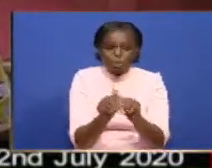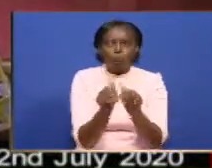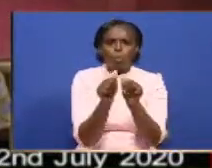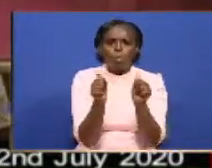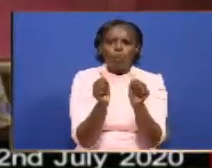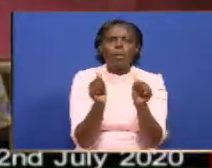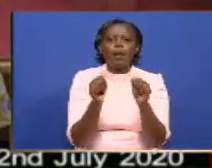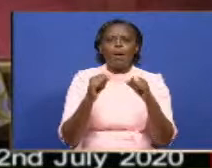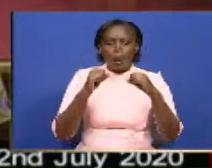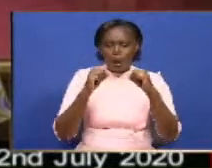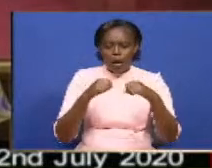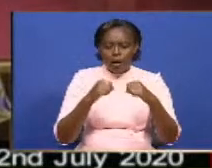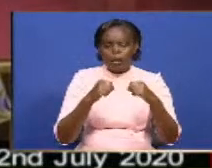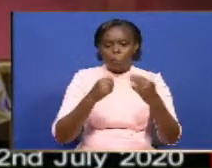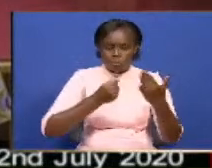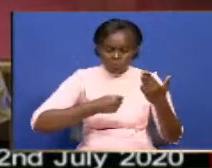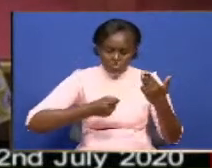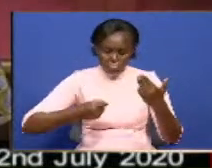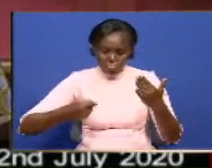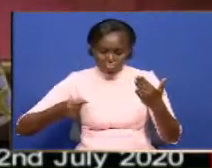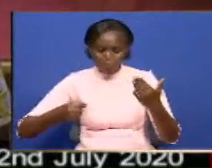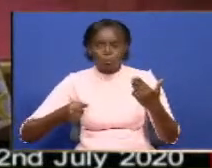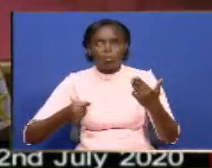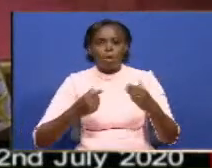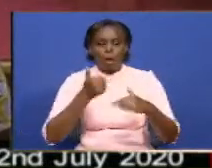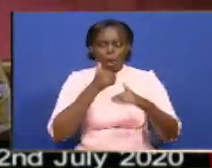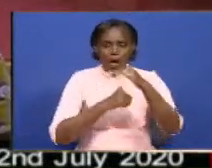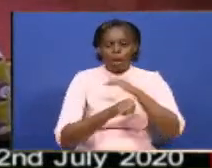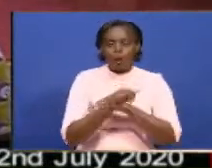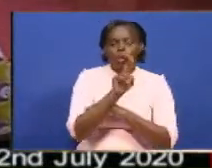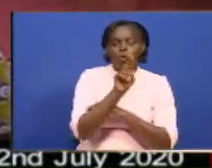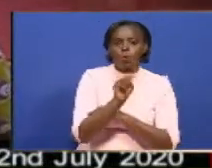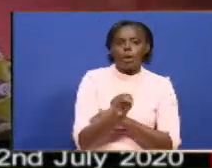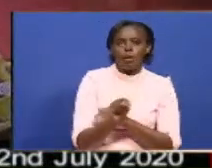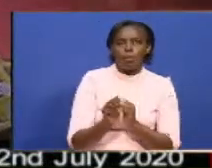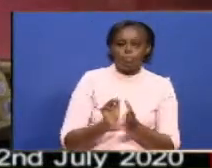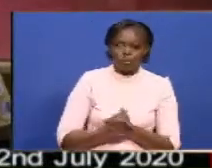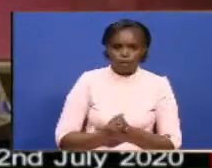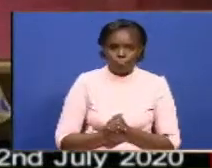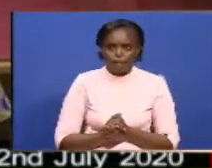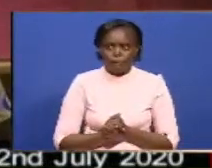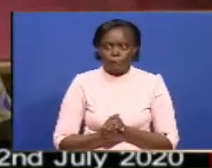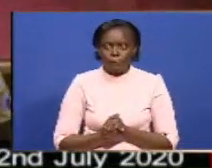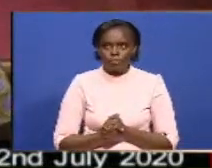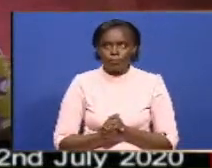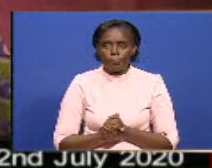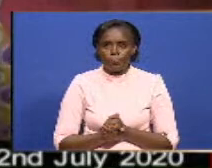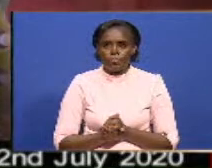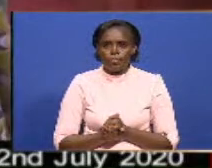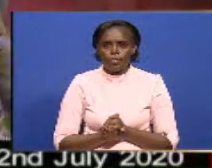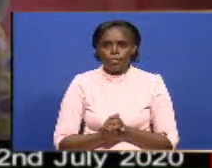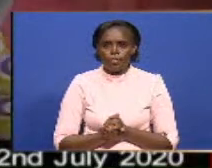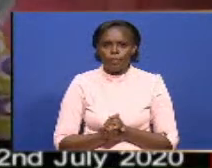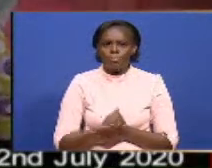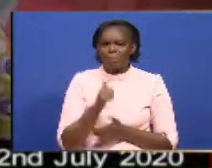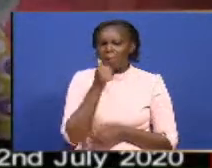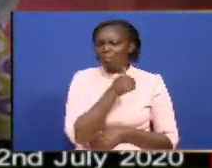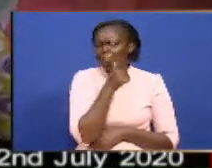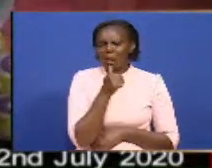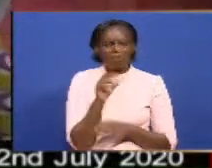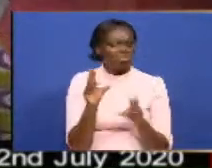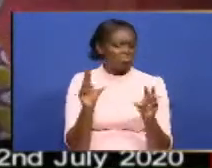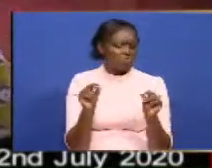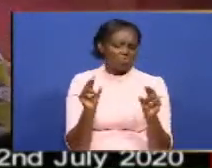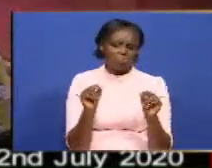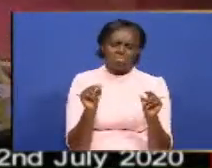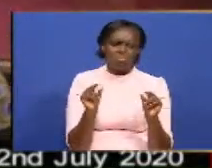wa mikataba ambayo imetolewa na Umoja wa Mataifa. Mheshimiwa Spika, si siri kwamba